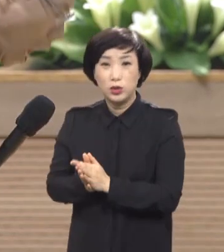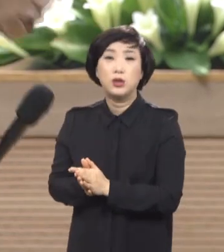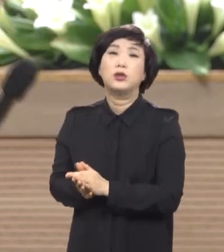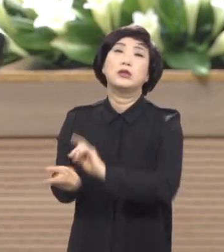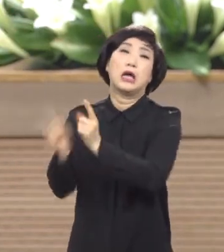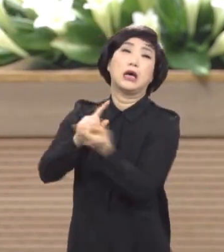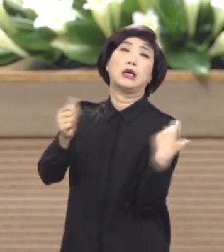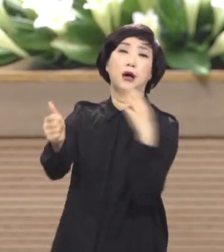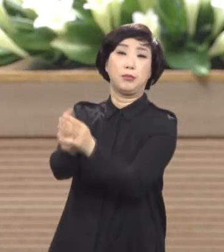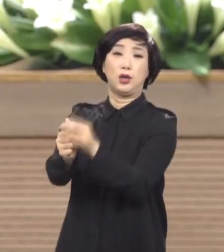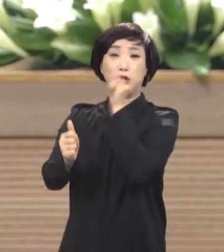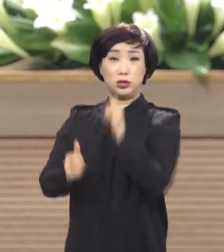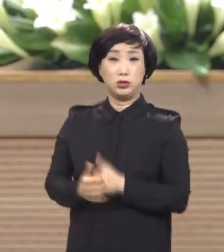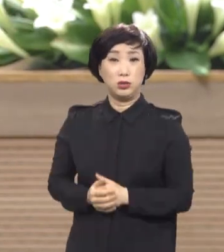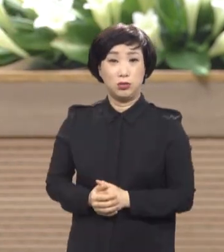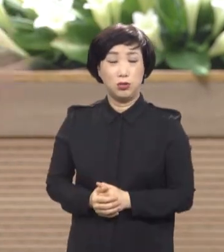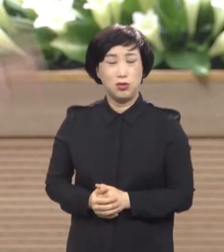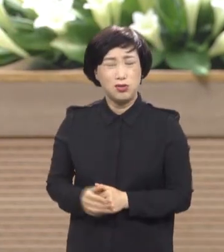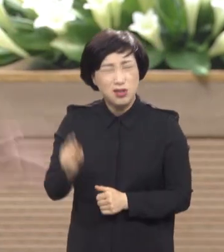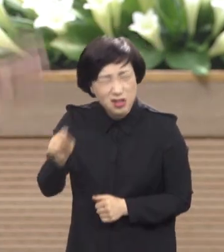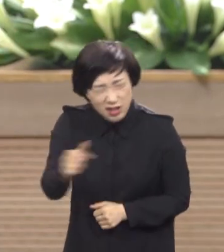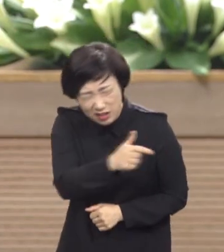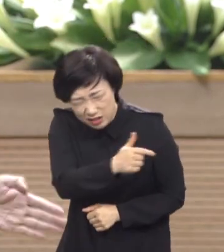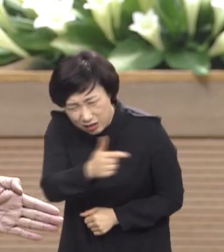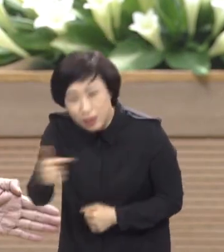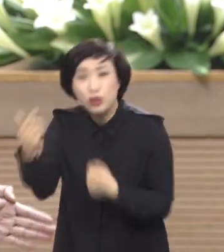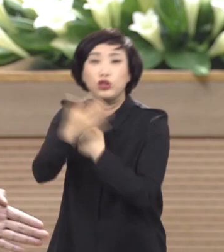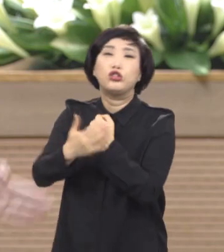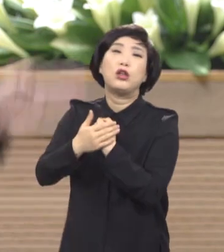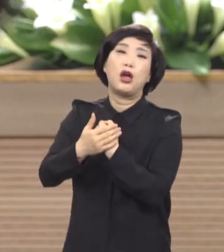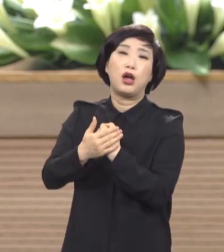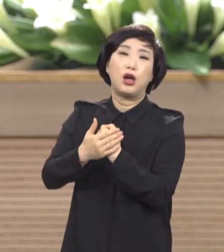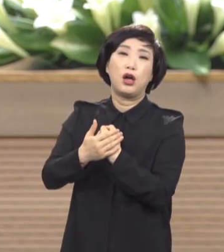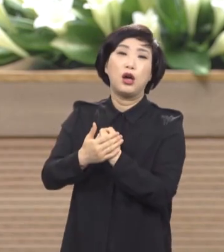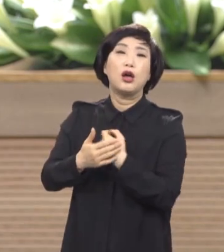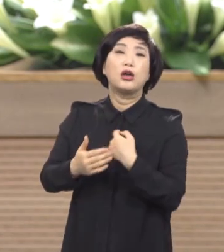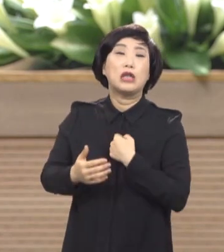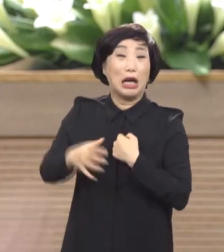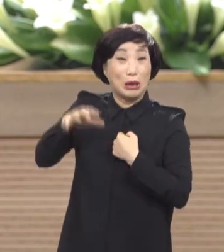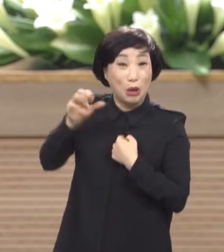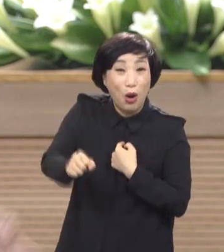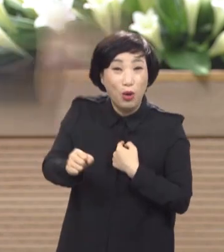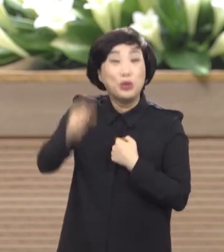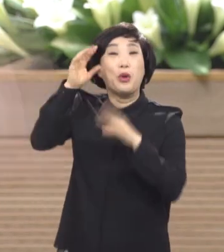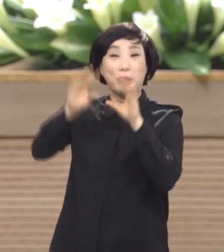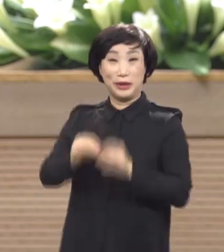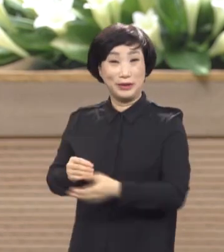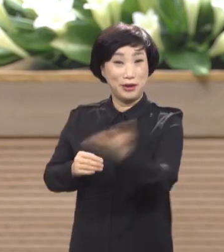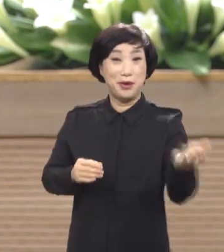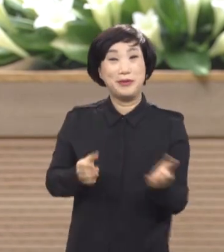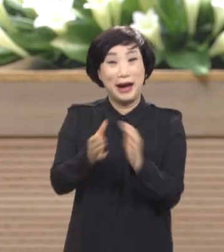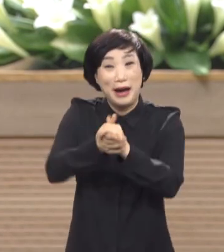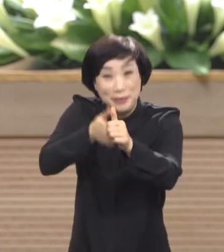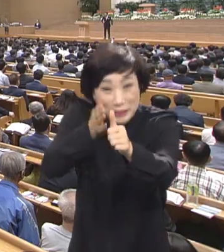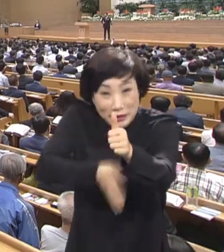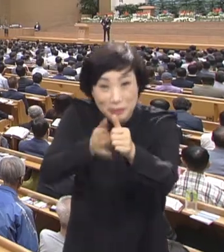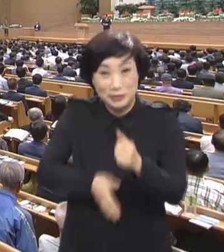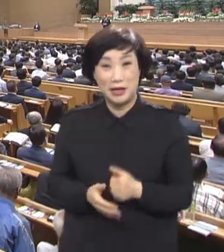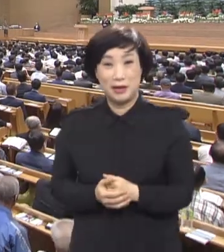거예요 이 어마어마한 은혜가 내 것이라고 동의하면 하면 합시다